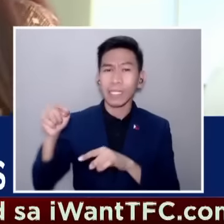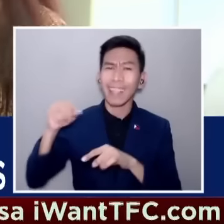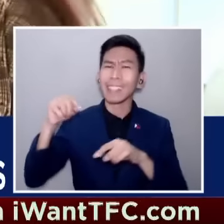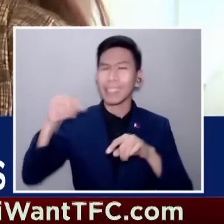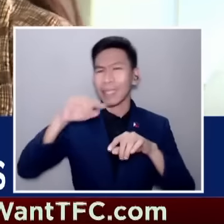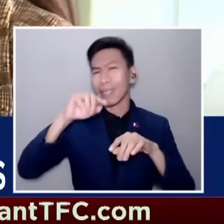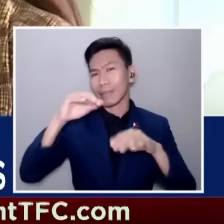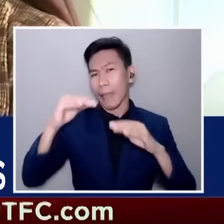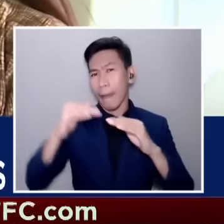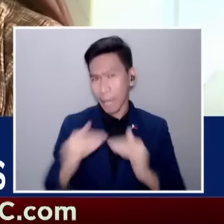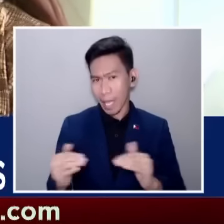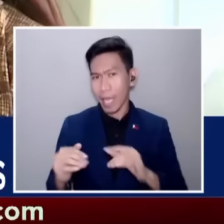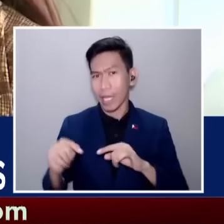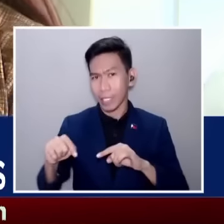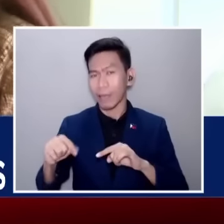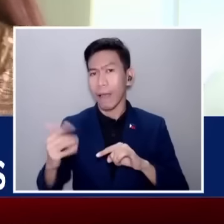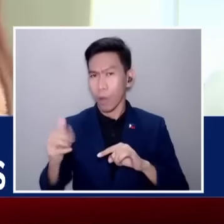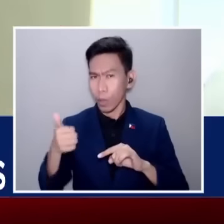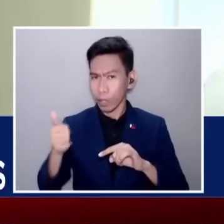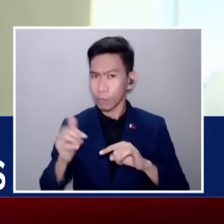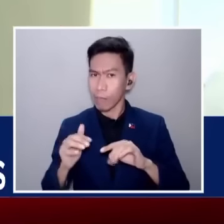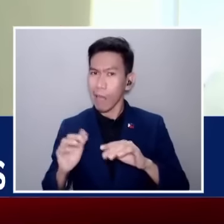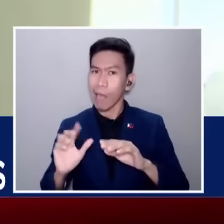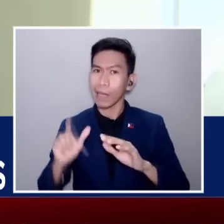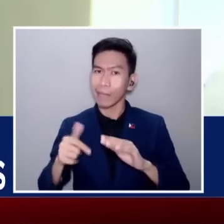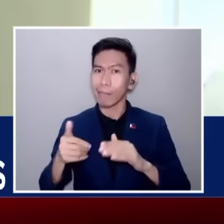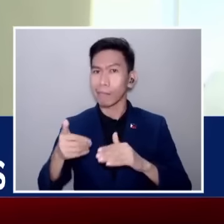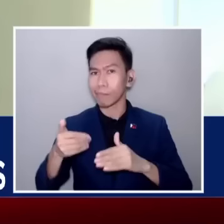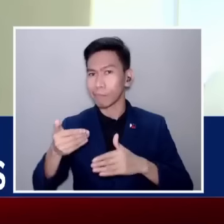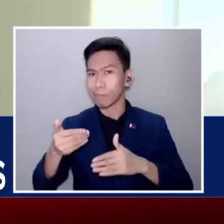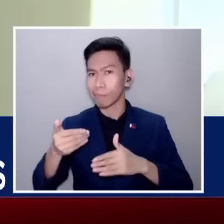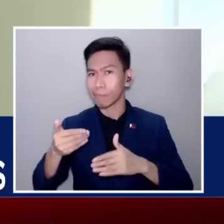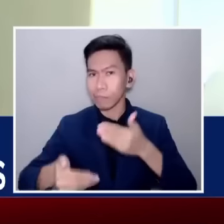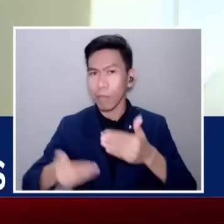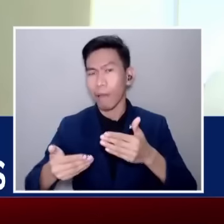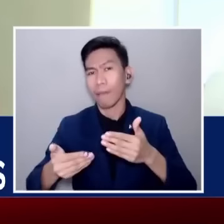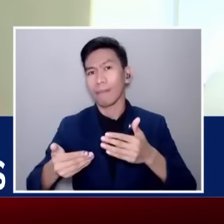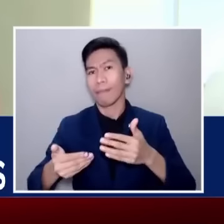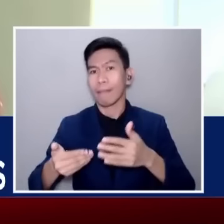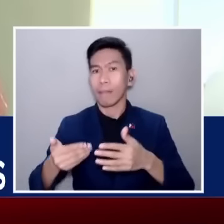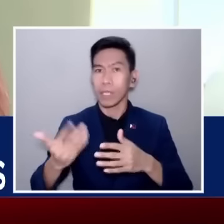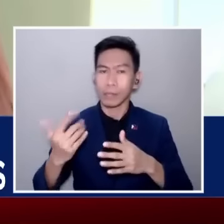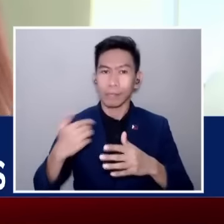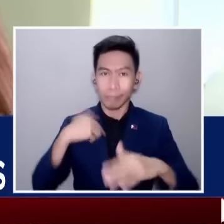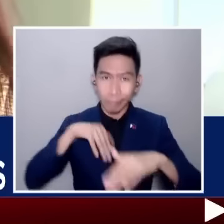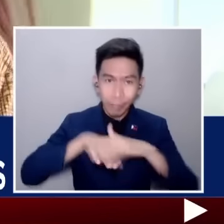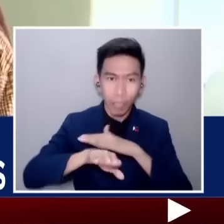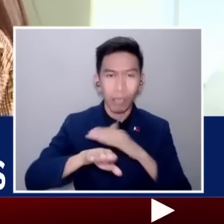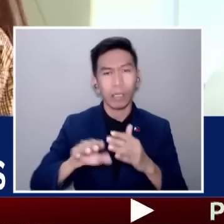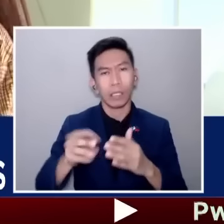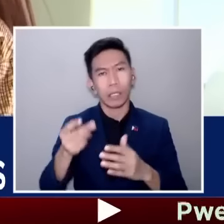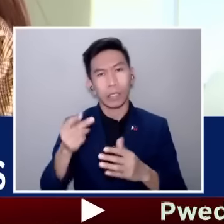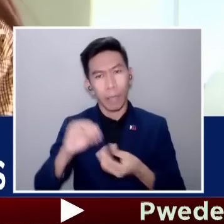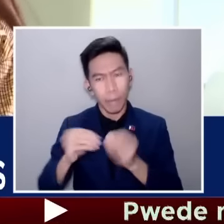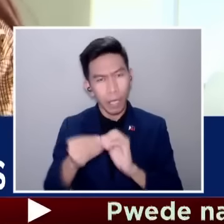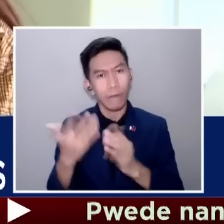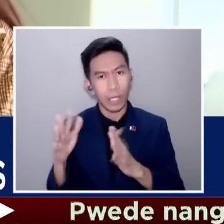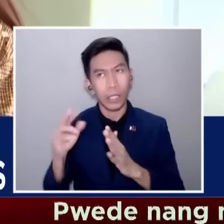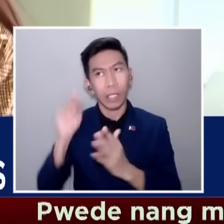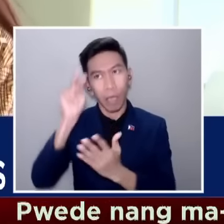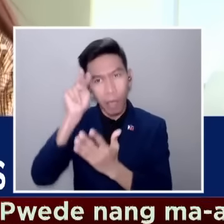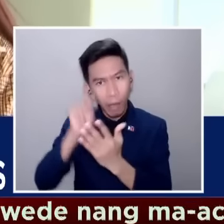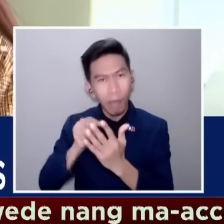Pagpapasok dito, ayun na. Nakita ko na yung mga number ko. Lahat-lahat na. Okay na. Tapos wala